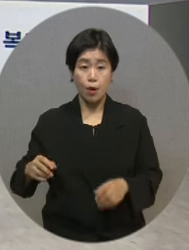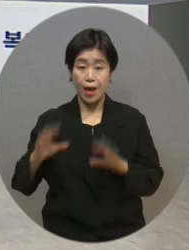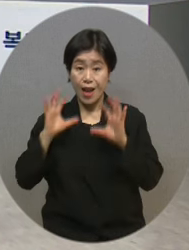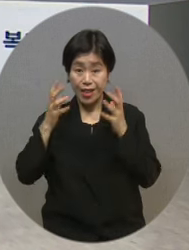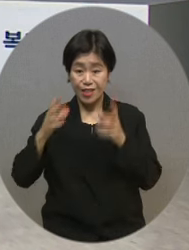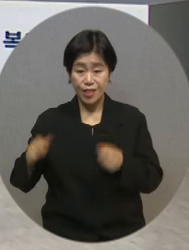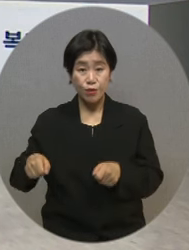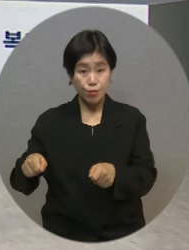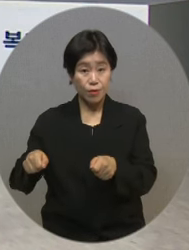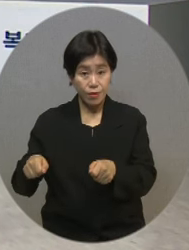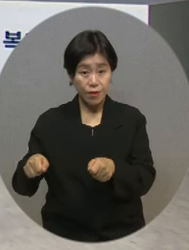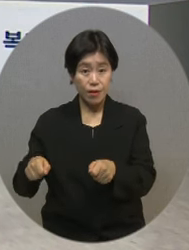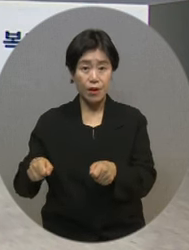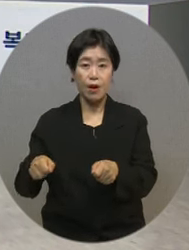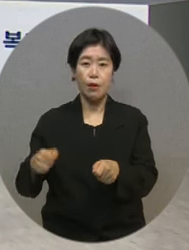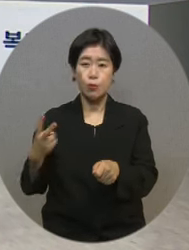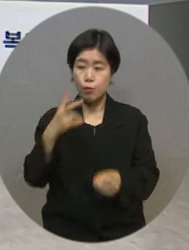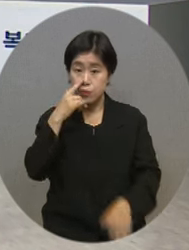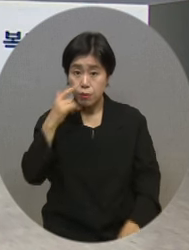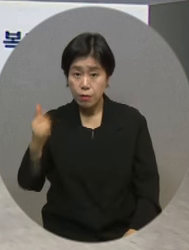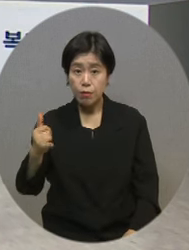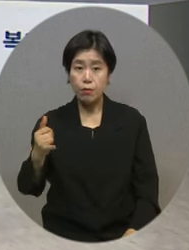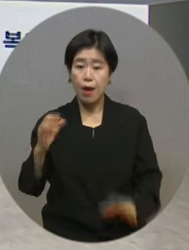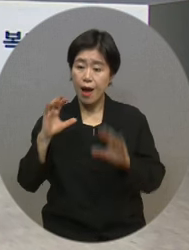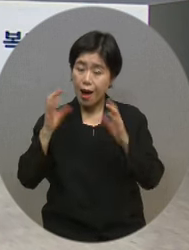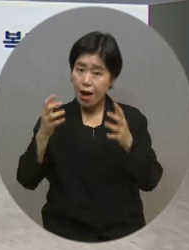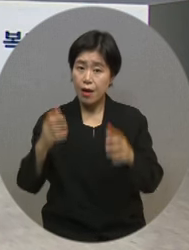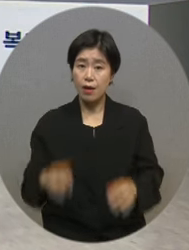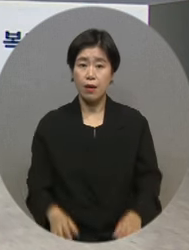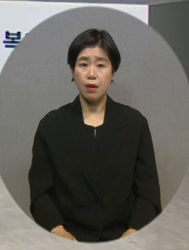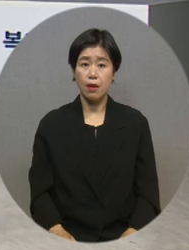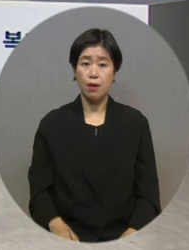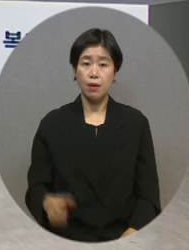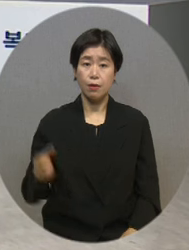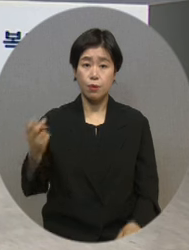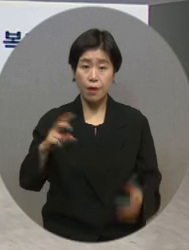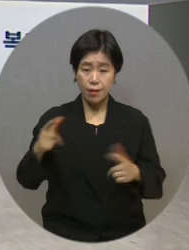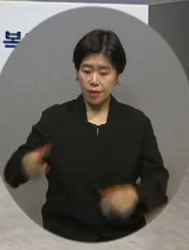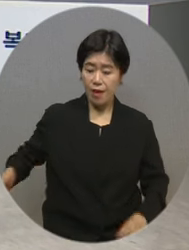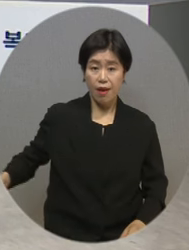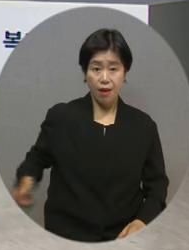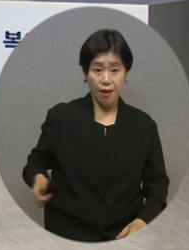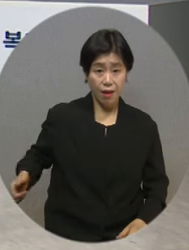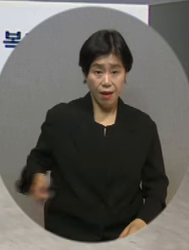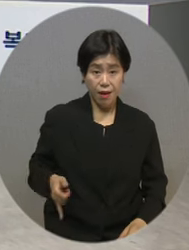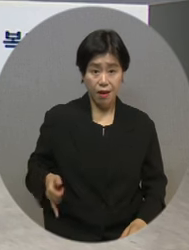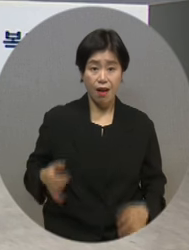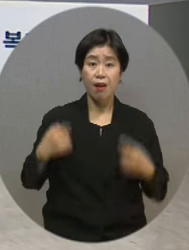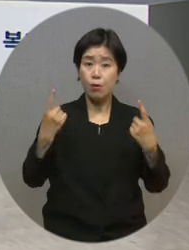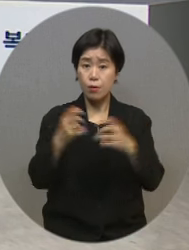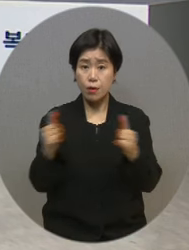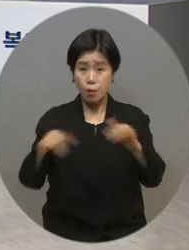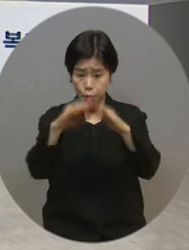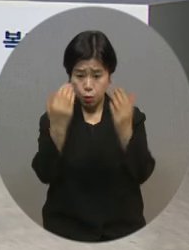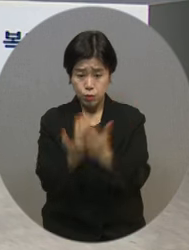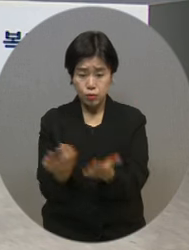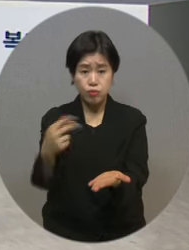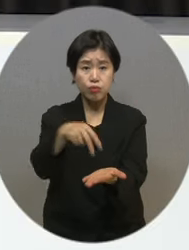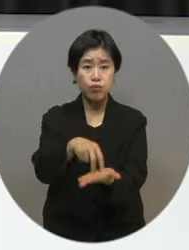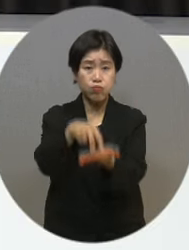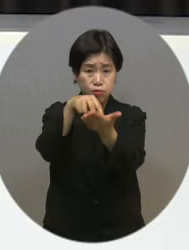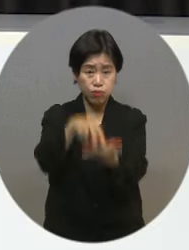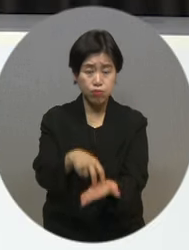이동하는 엄마, 아빠, 부모님들. 또 캐리어를 가지고 여행하는 여행객들 다 이용하잖아요. 맞아요.